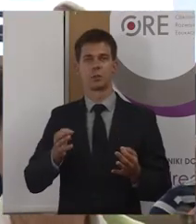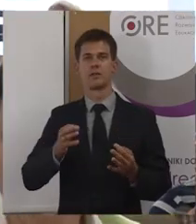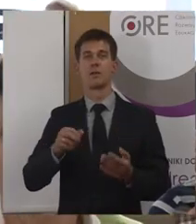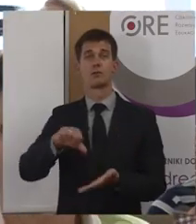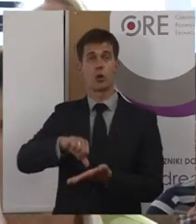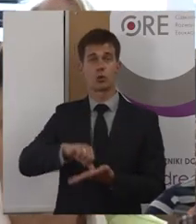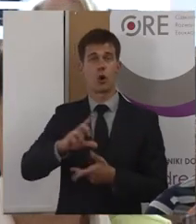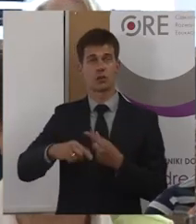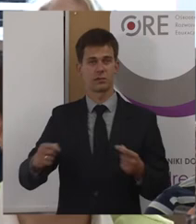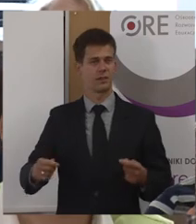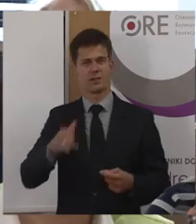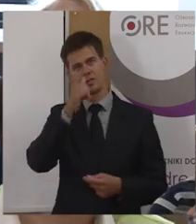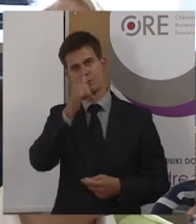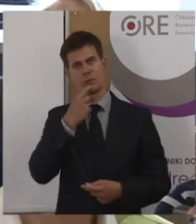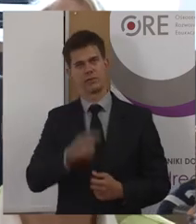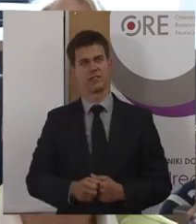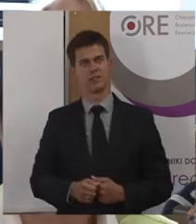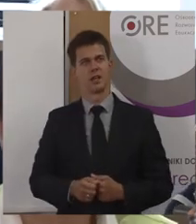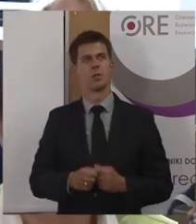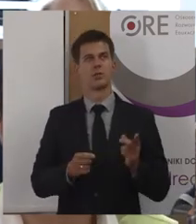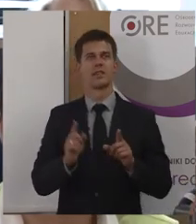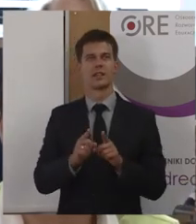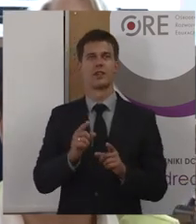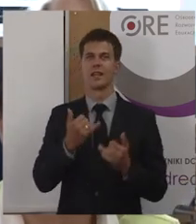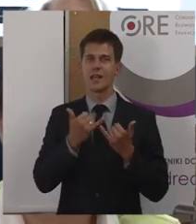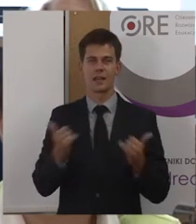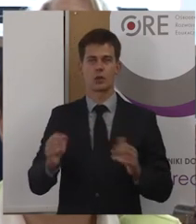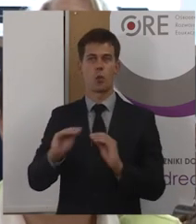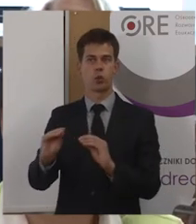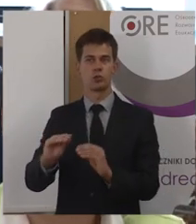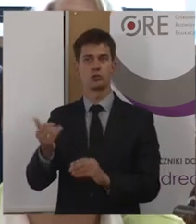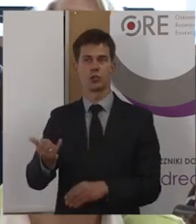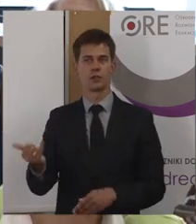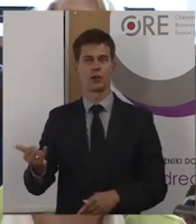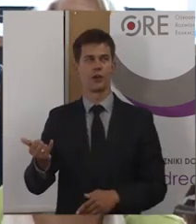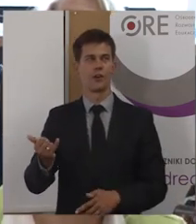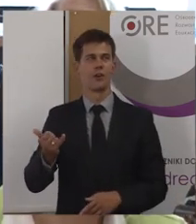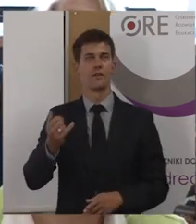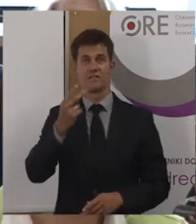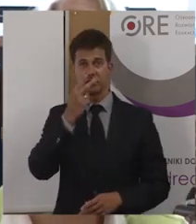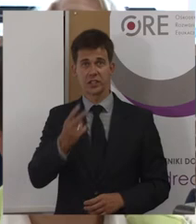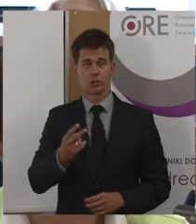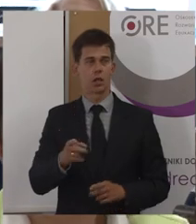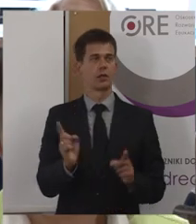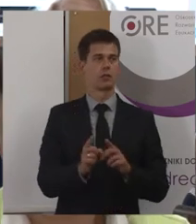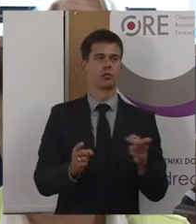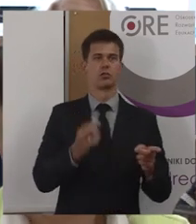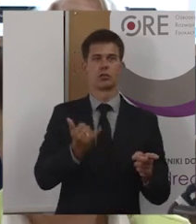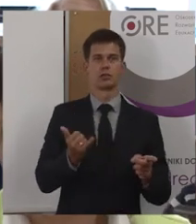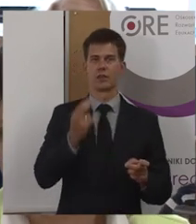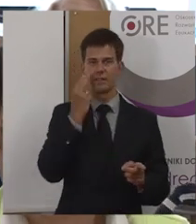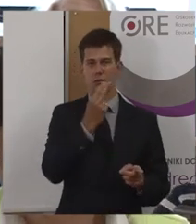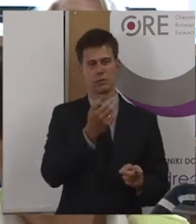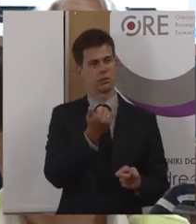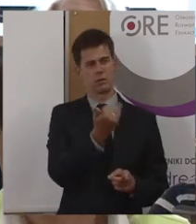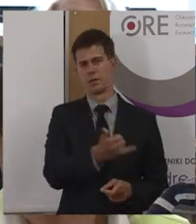inna metodyka nauczania nawet liter dziecka widzącego, podaje się w innej kolejności litery, niż dziecka niewidomego. Zupełnie inaczej się